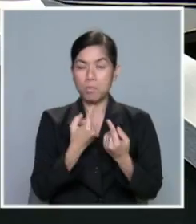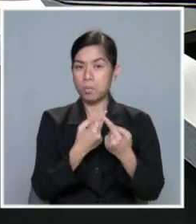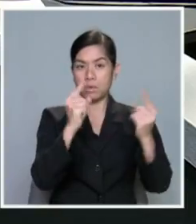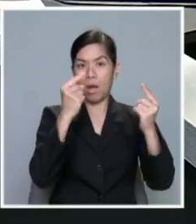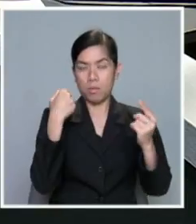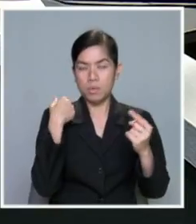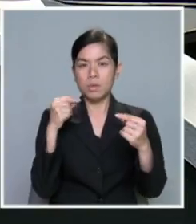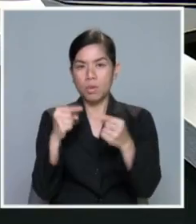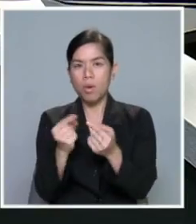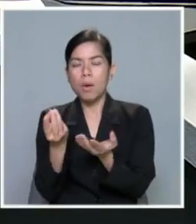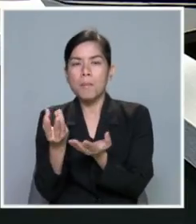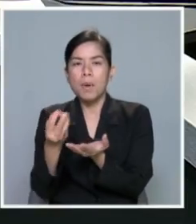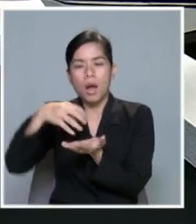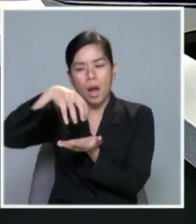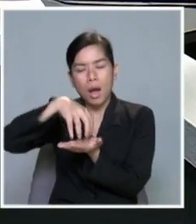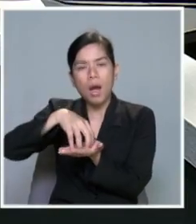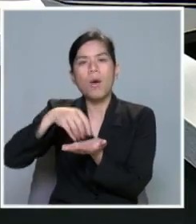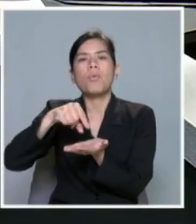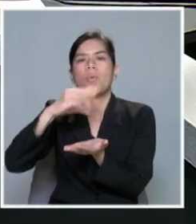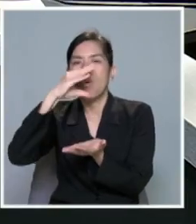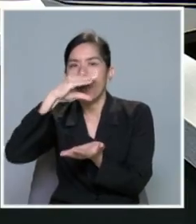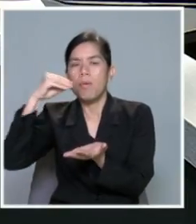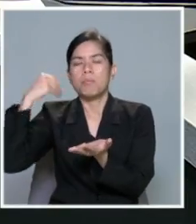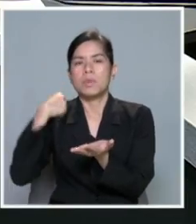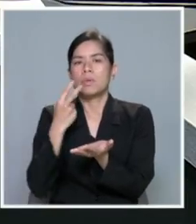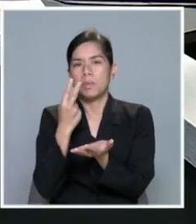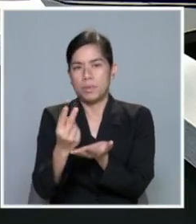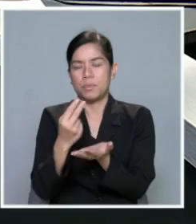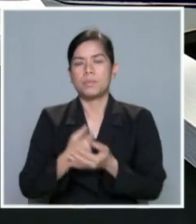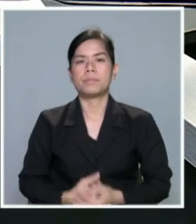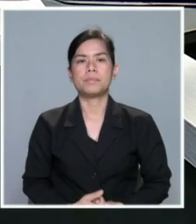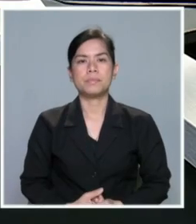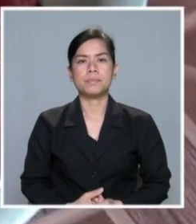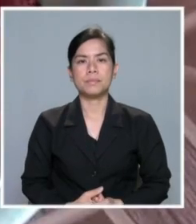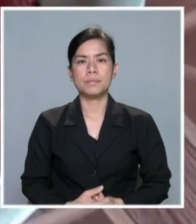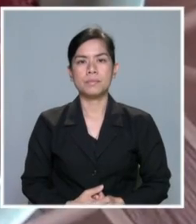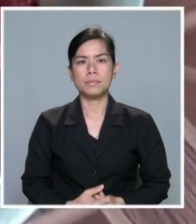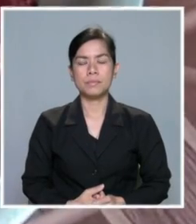เข้าสวยร้อนๆอย่างยิ่งในช่วงมื้อเย็นแบบนี้จะเป็นอย่างไรติดตามจากรายงาน